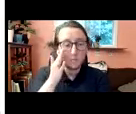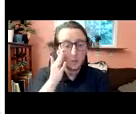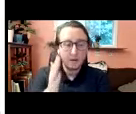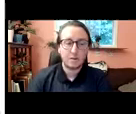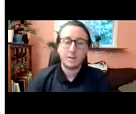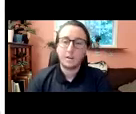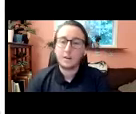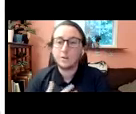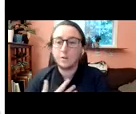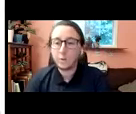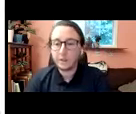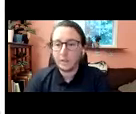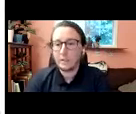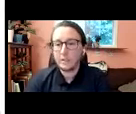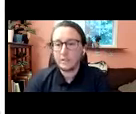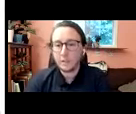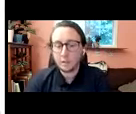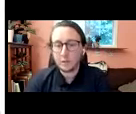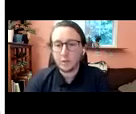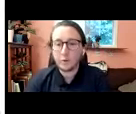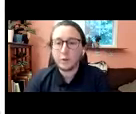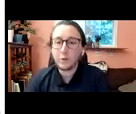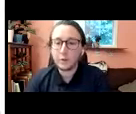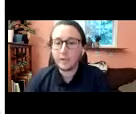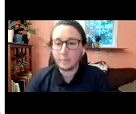en réalité, ça c'est une très bonne analogie.